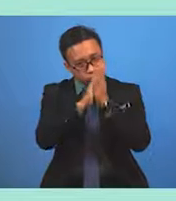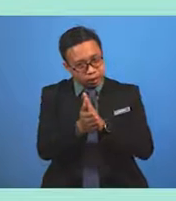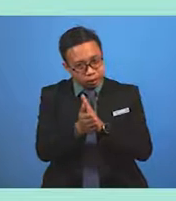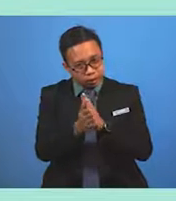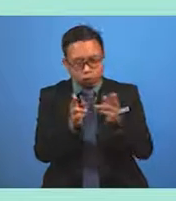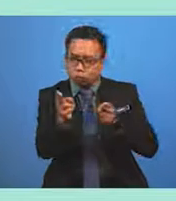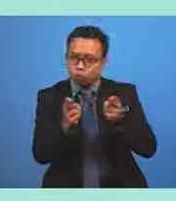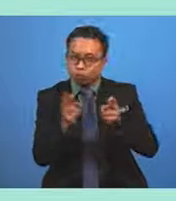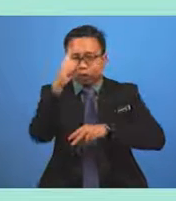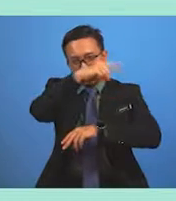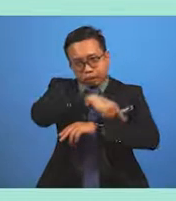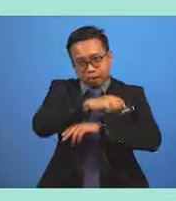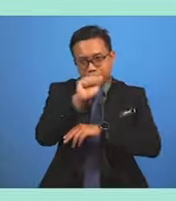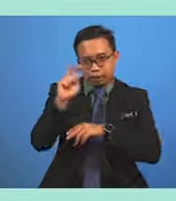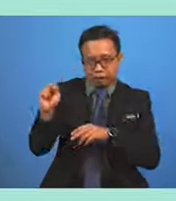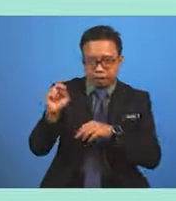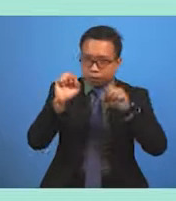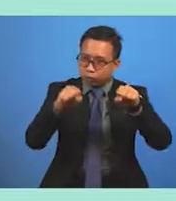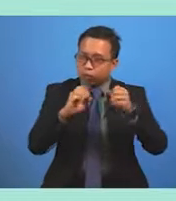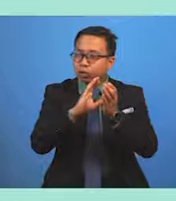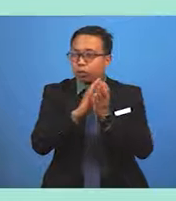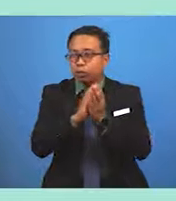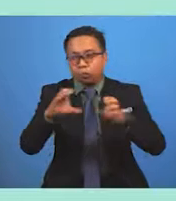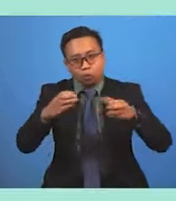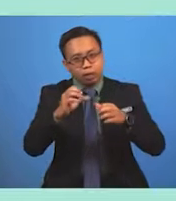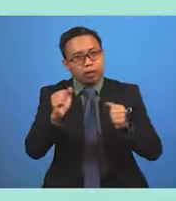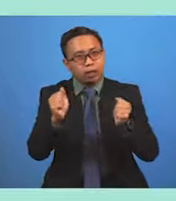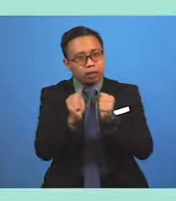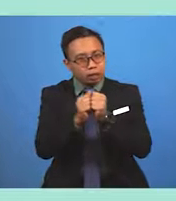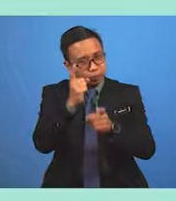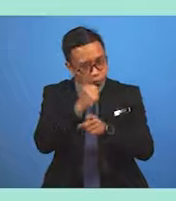pengurusan harian ternakan dapat dijalankan dengan sempurna.